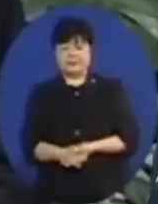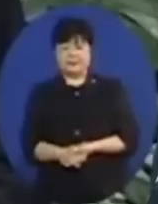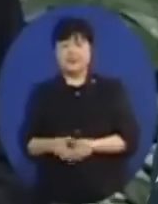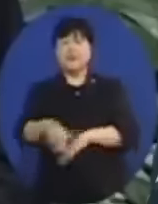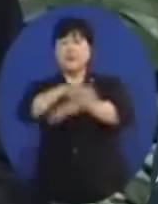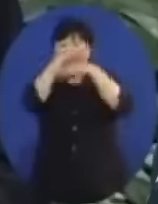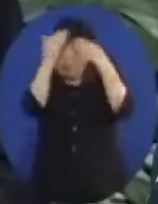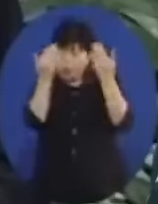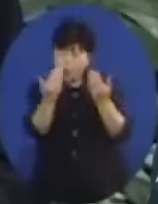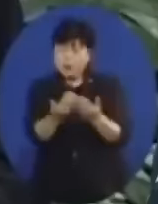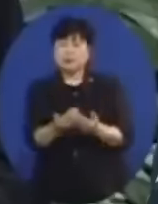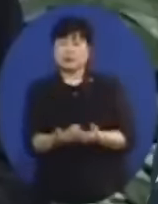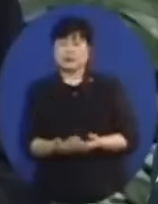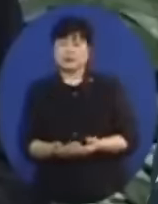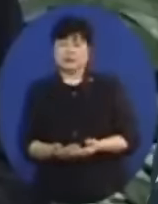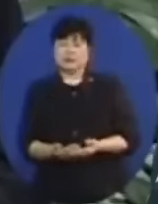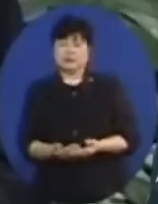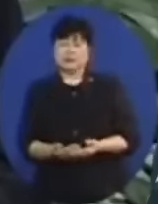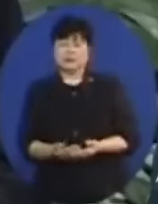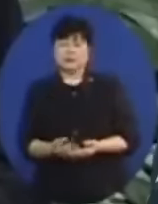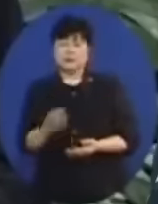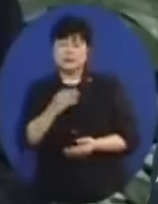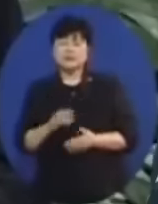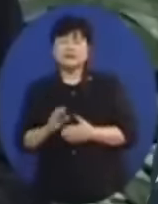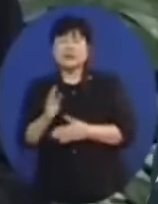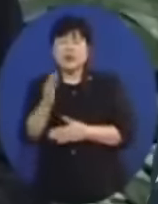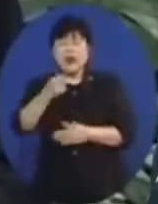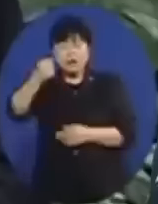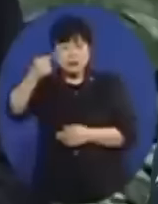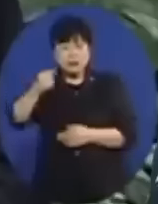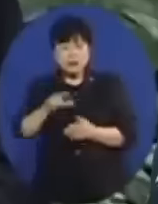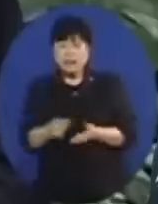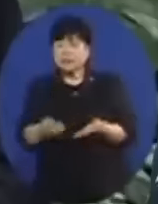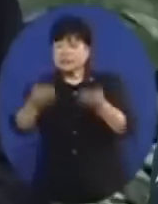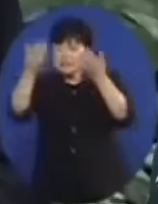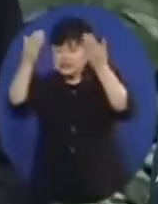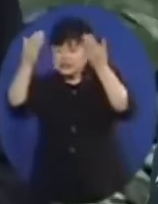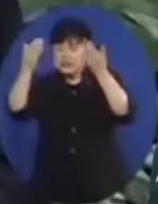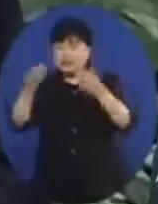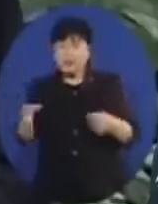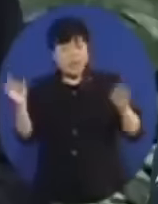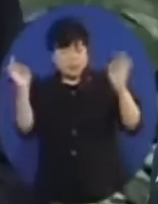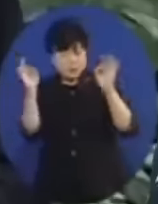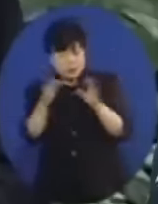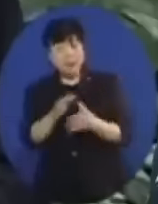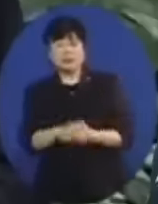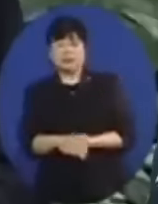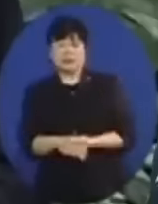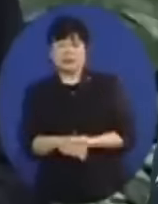모두 다 이 부귀영화 공명을 얻었다 해도 세월이 흘러가면 다 사라지고